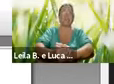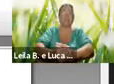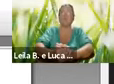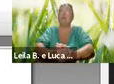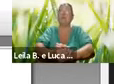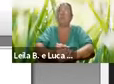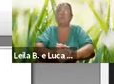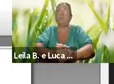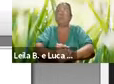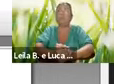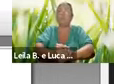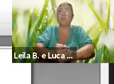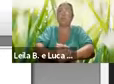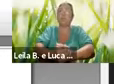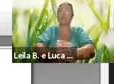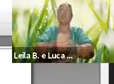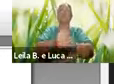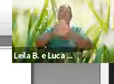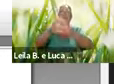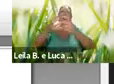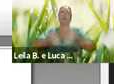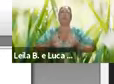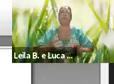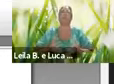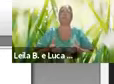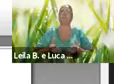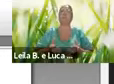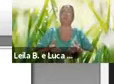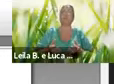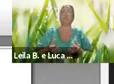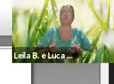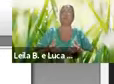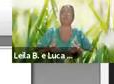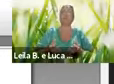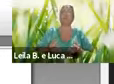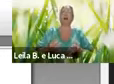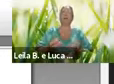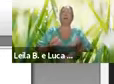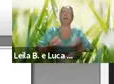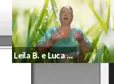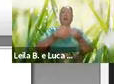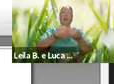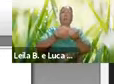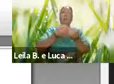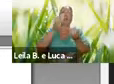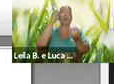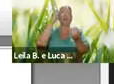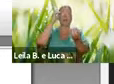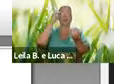crudeltà, rivolta, amore, comprensione, tutto questo ha un peso,